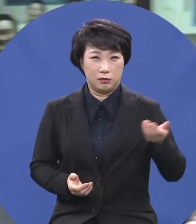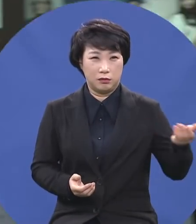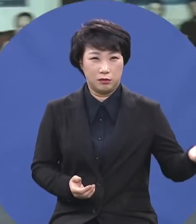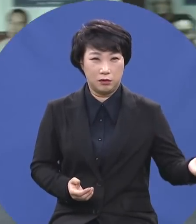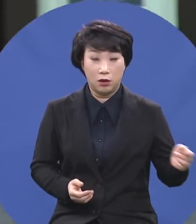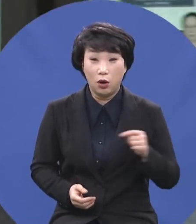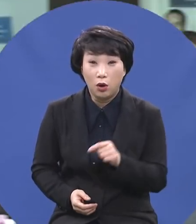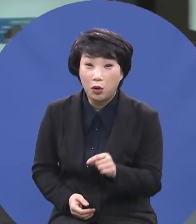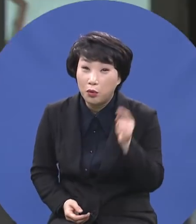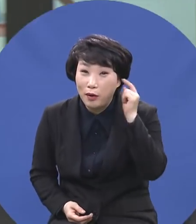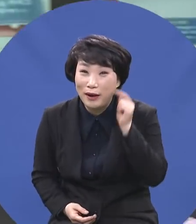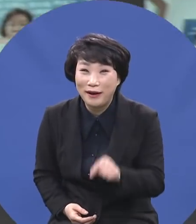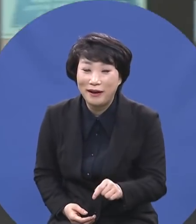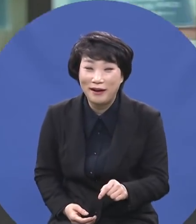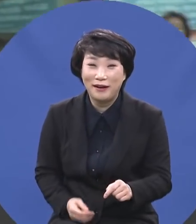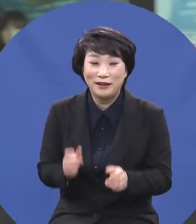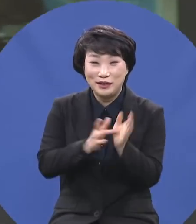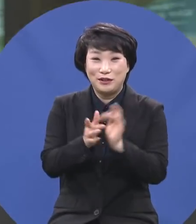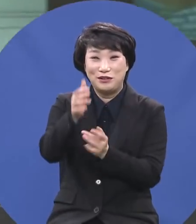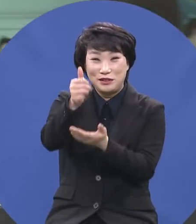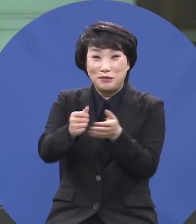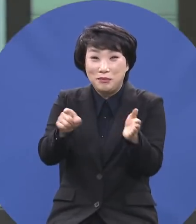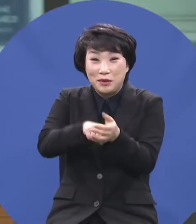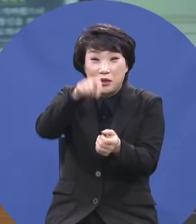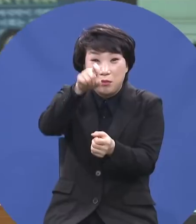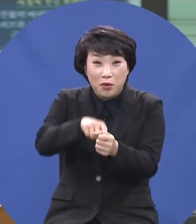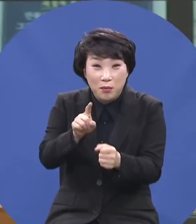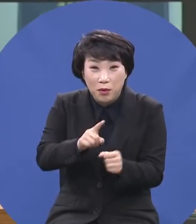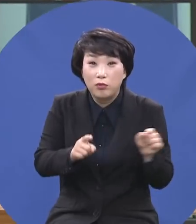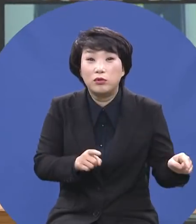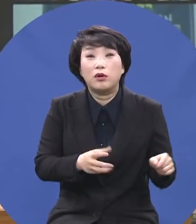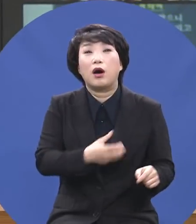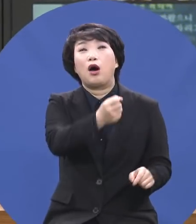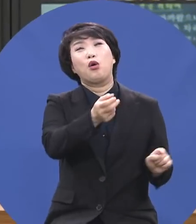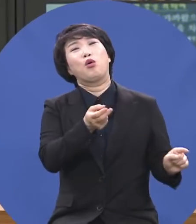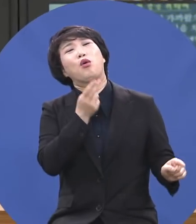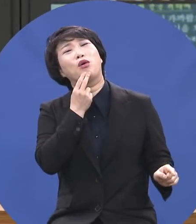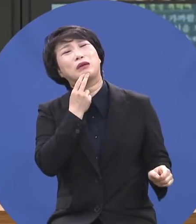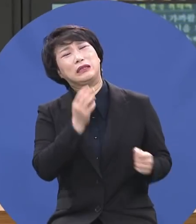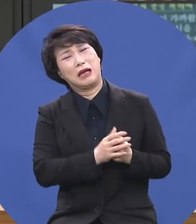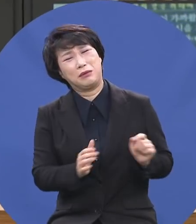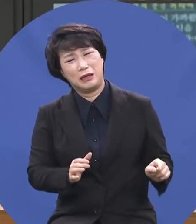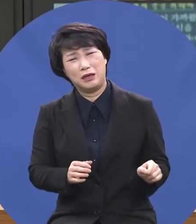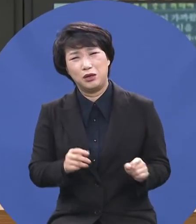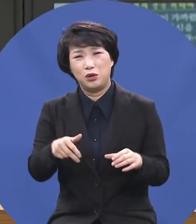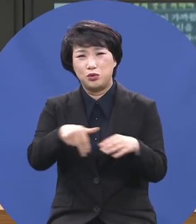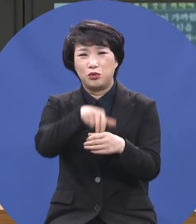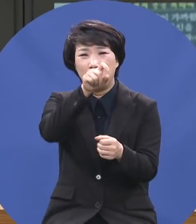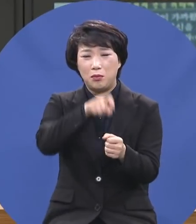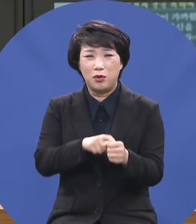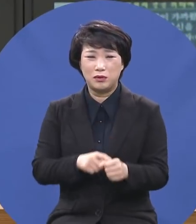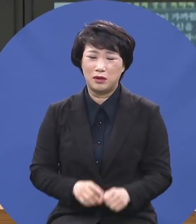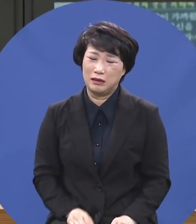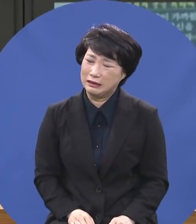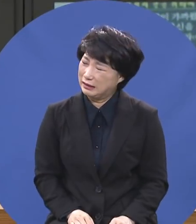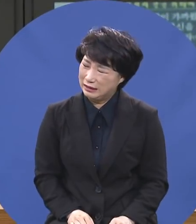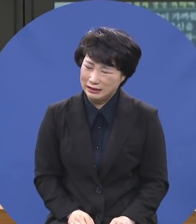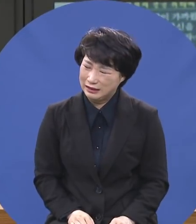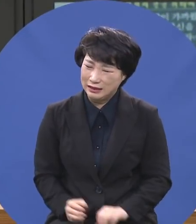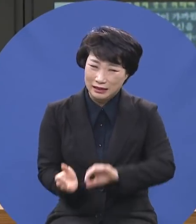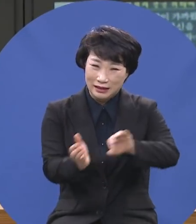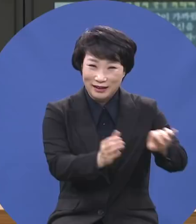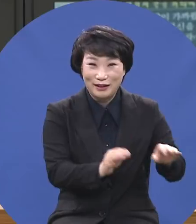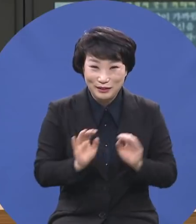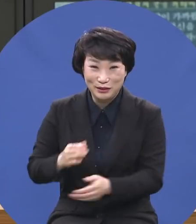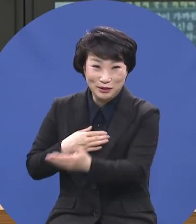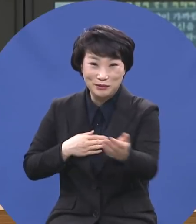왜? 예수님의 목적이 그 속에 없어. 그냥 종교인이요. 좀 성령